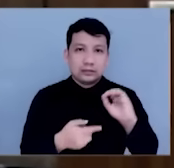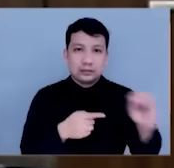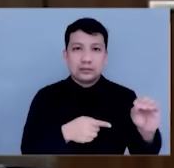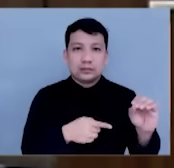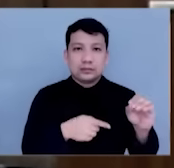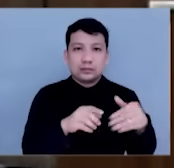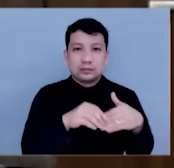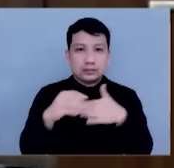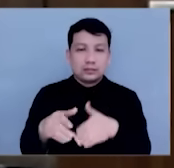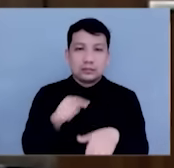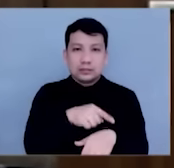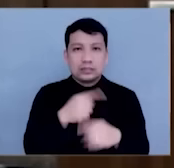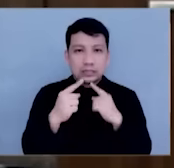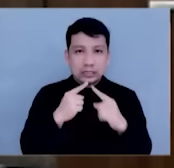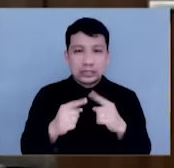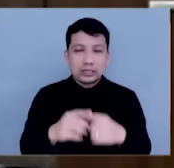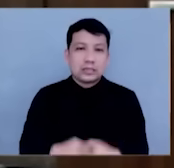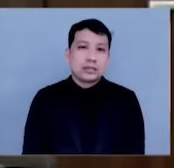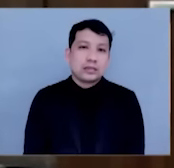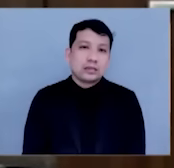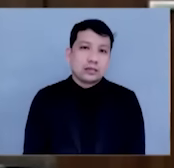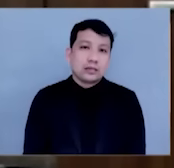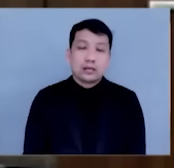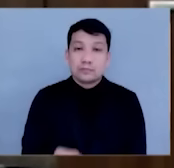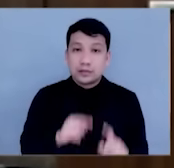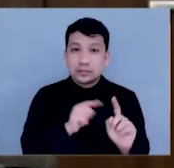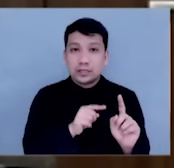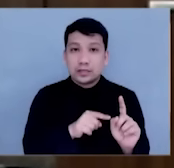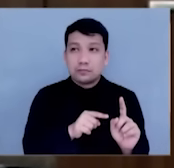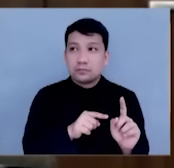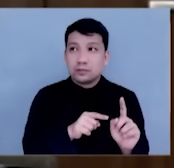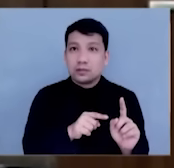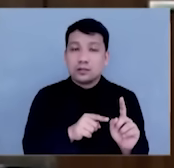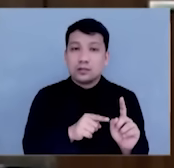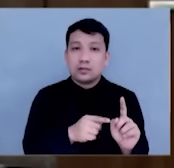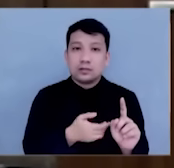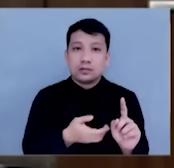ko. Parang siya yung lumalabas na